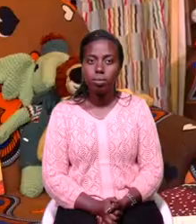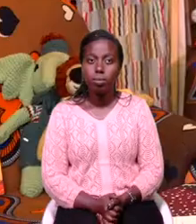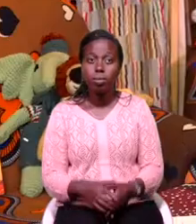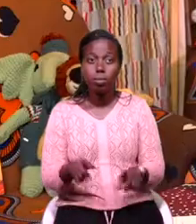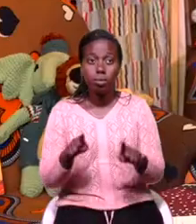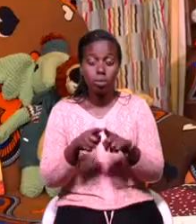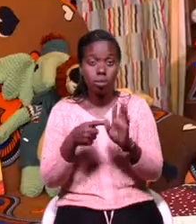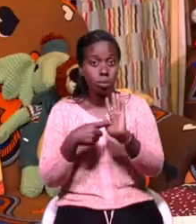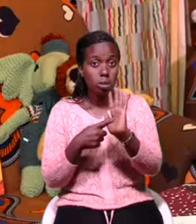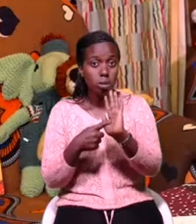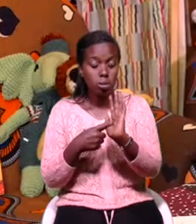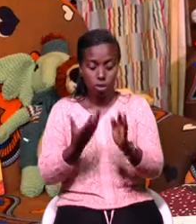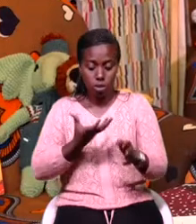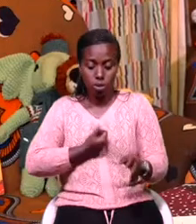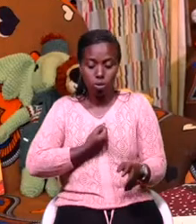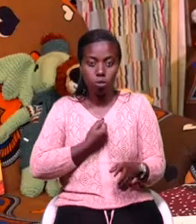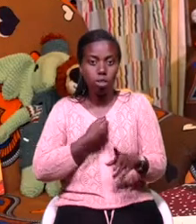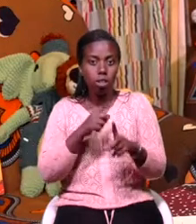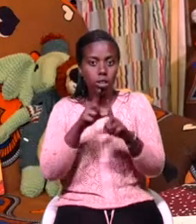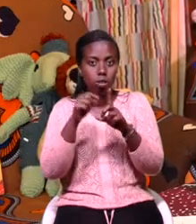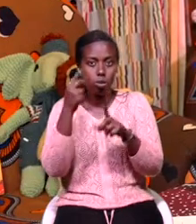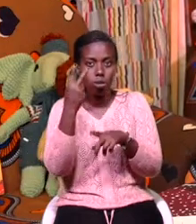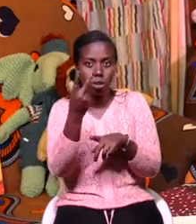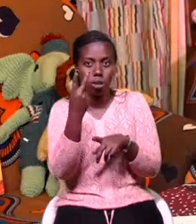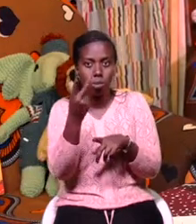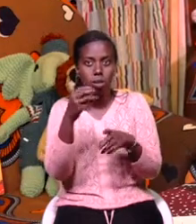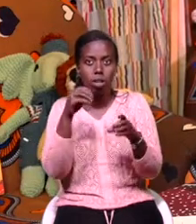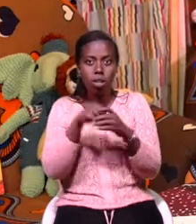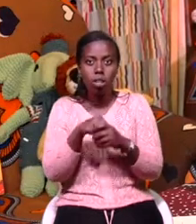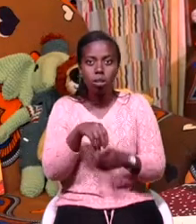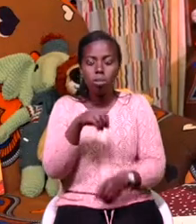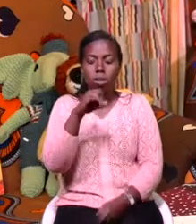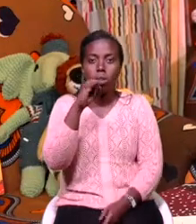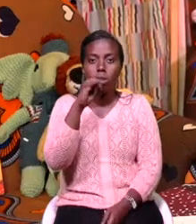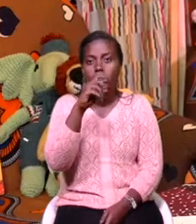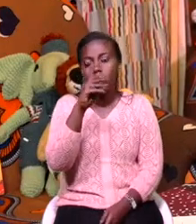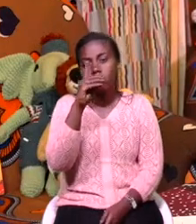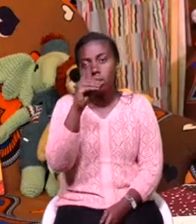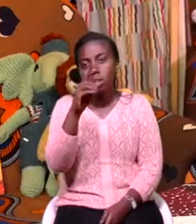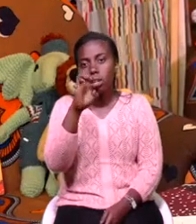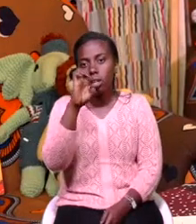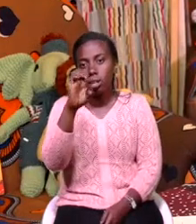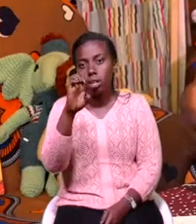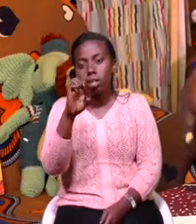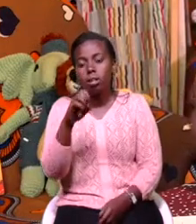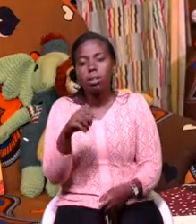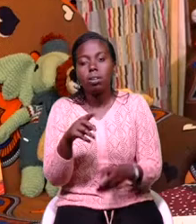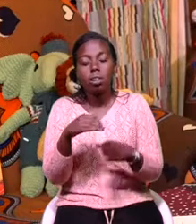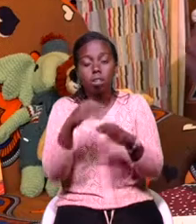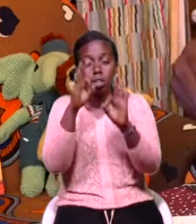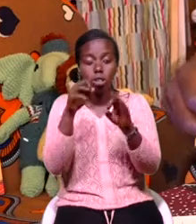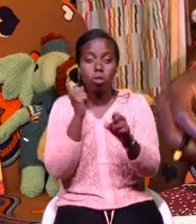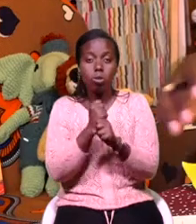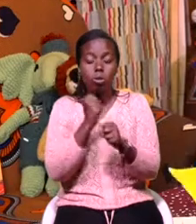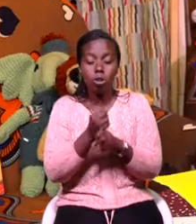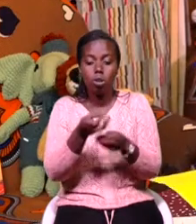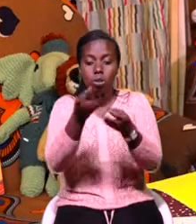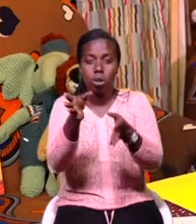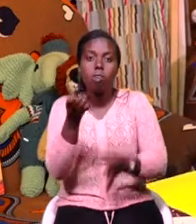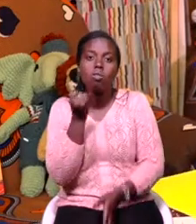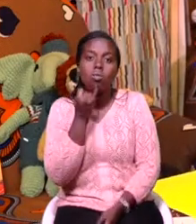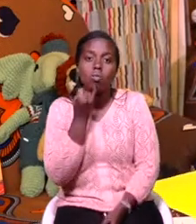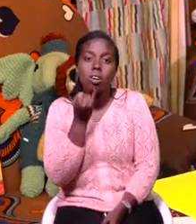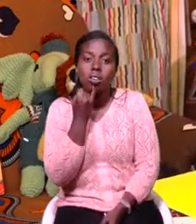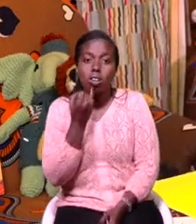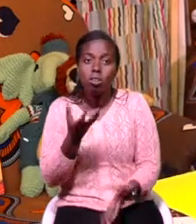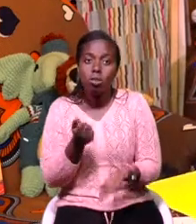Ngira ngo hano murabona ko dufite inyuguti ebyiri ariyo D na E. Hanyuma icyo ukora, uhereza umwana